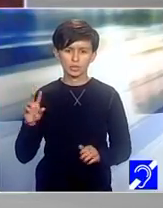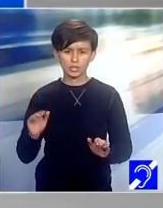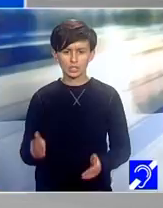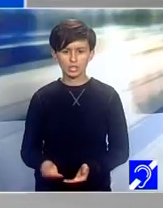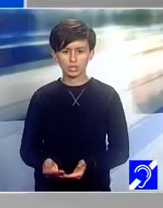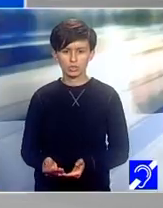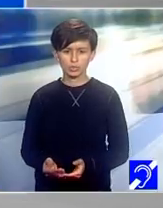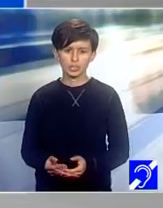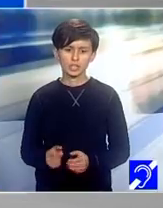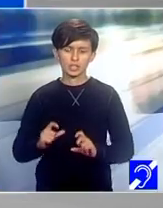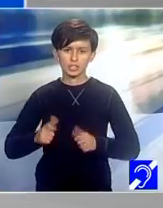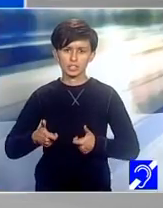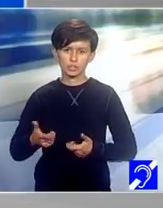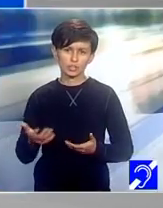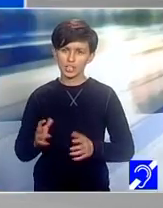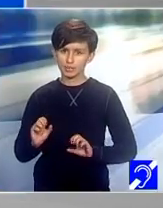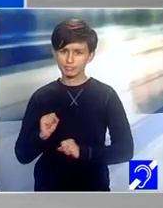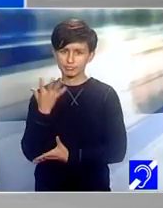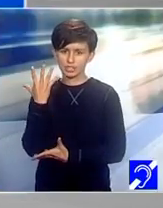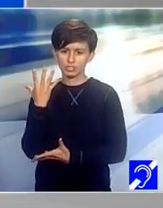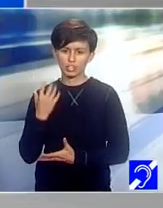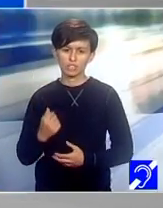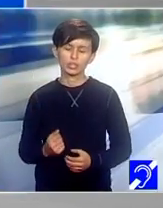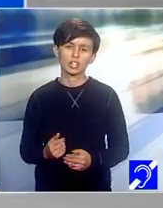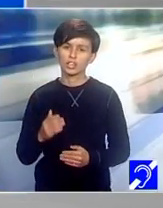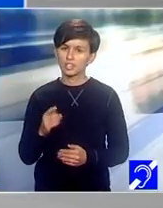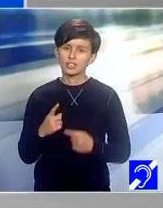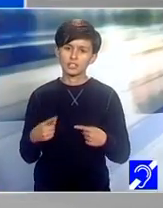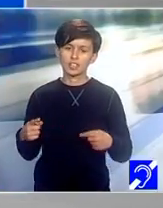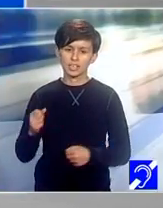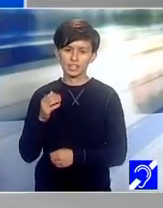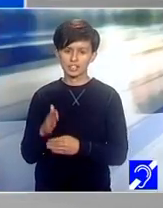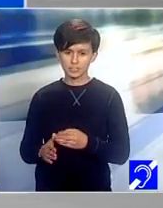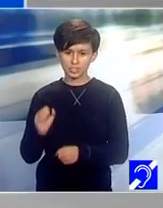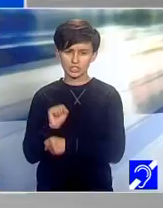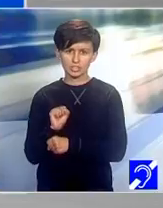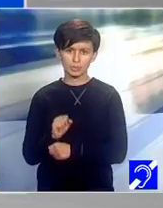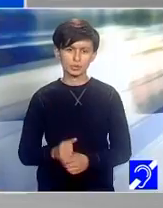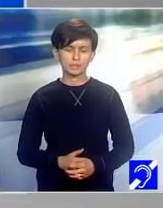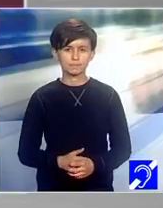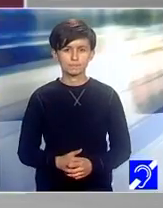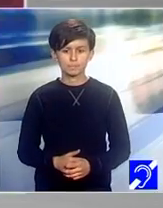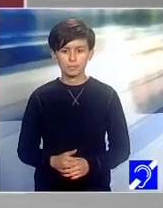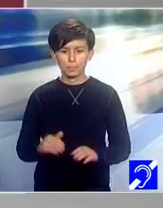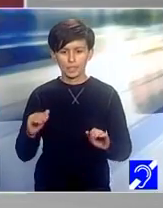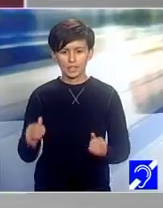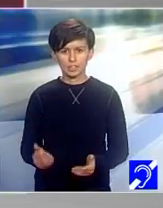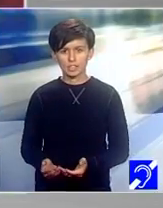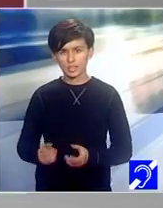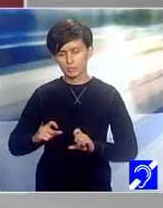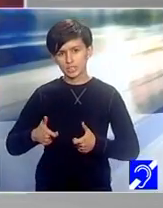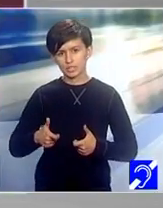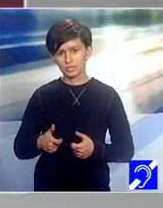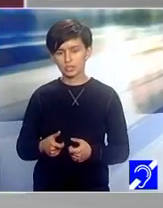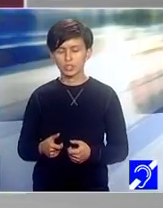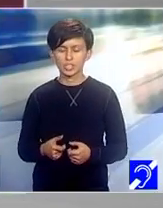tot aprind, una în special, în fiecare sfârșit de săptămână. Deci, rampa la care aparține de către primărie nu se aprinde. S-a aprins o singură